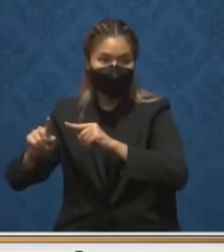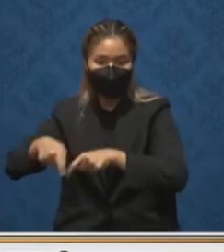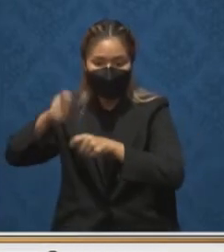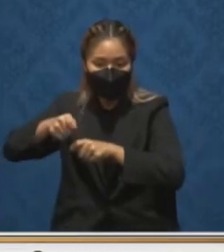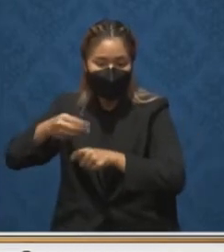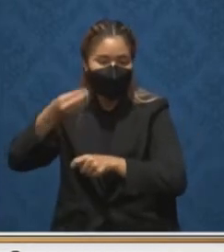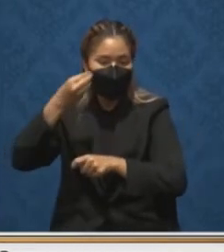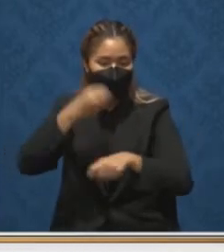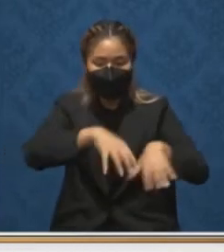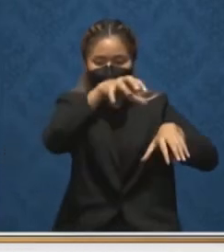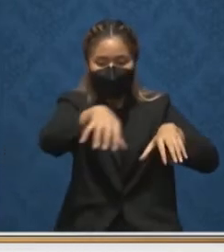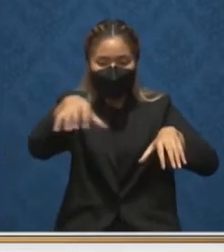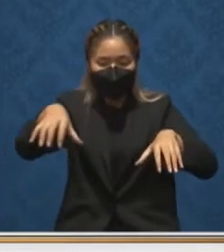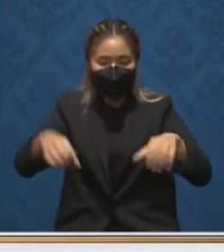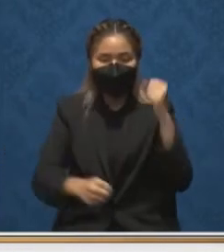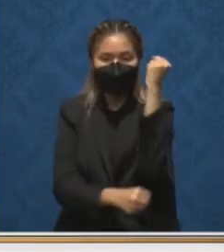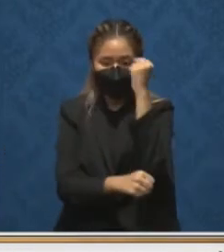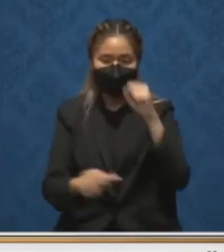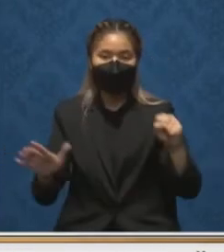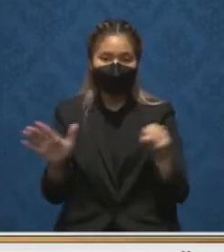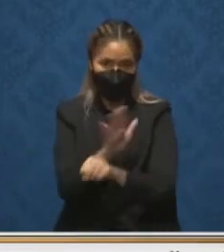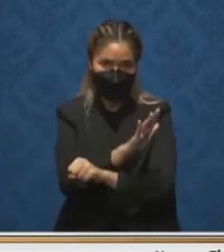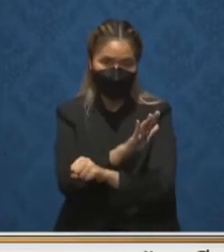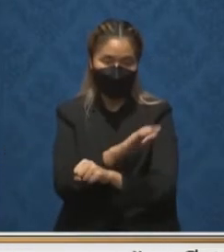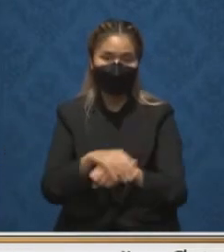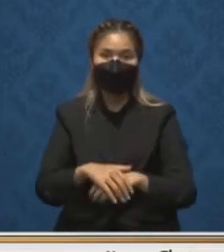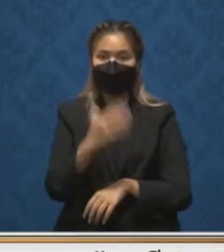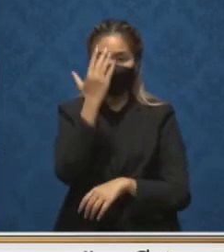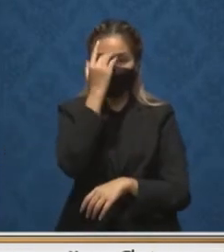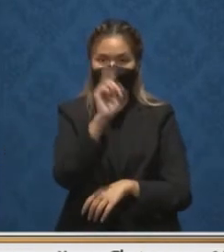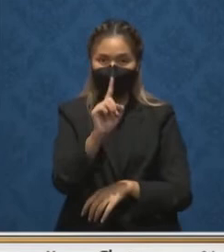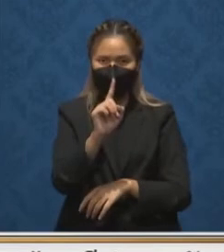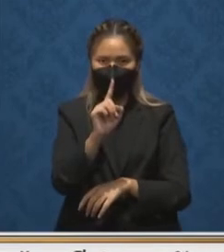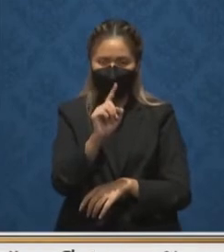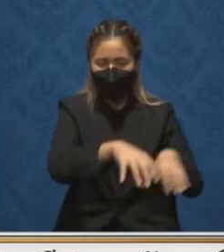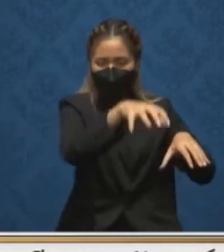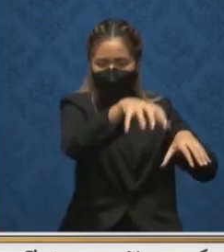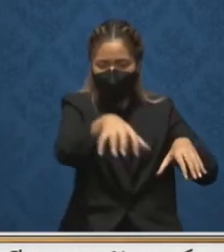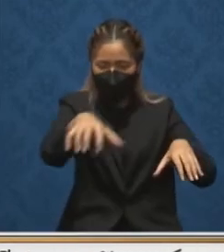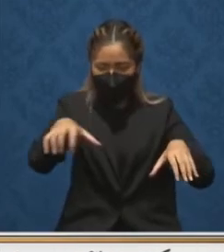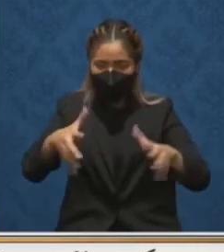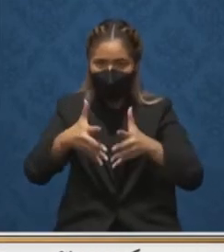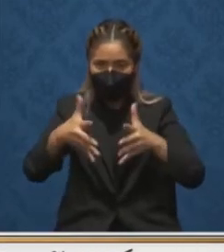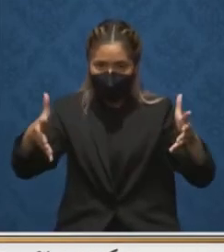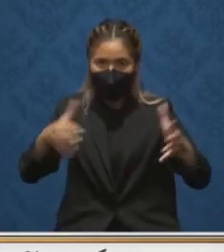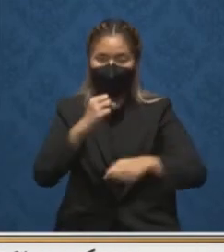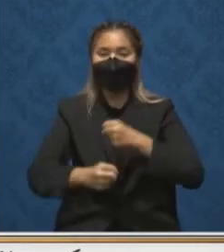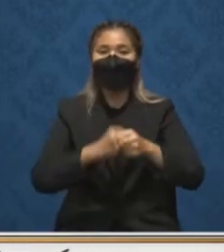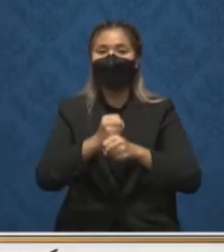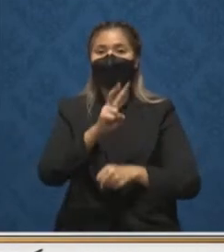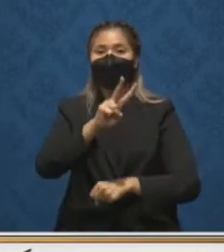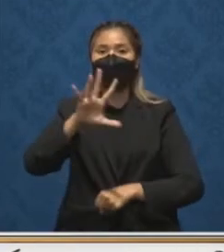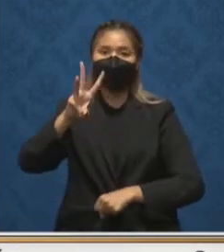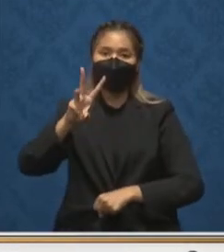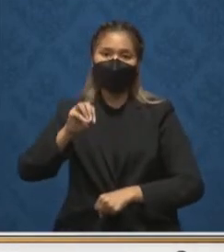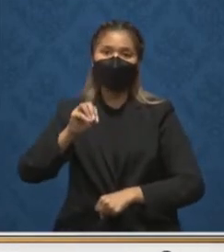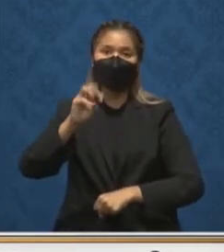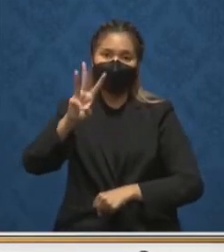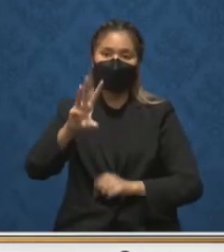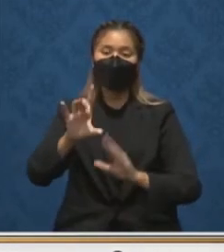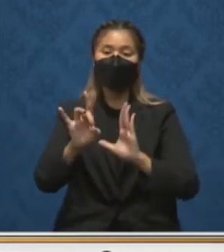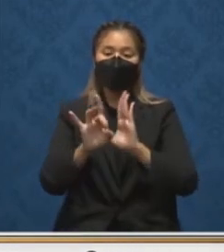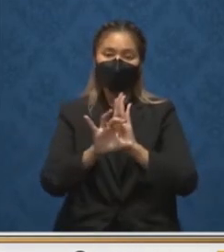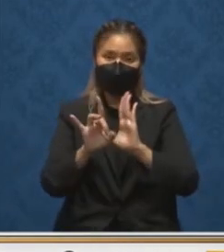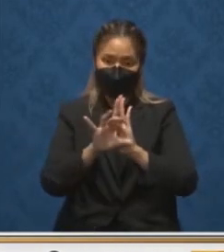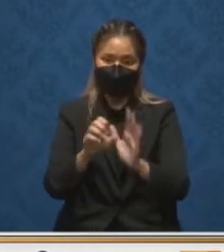คนยากจนให้ครบทุกหลังในพื้นที่จังหวัดพัทลุงซึ่งมีอยู่จำนวนอีกหลายหลังผมคิดว่าในปี2566นี้ให้เป็นปีสุดท้าย